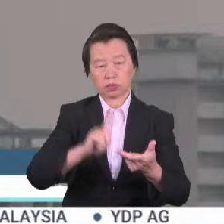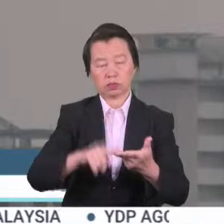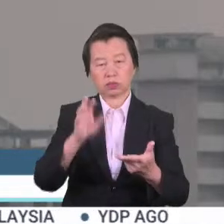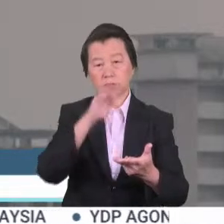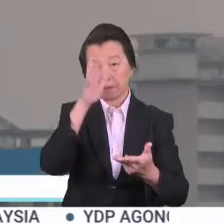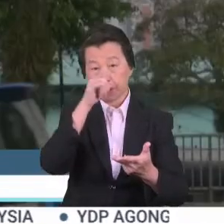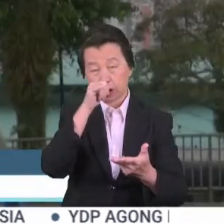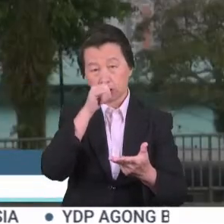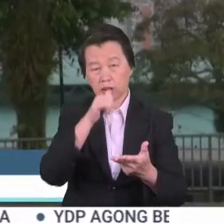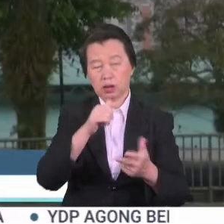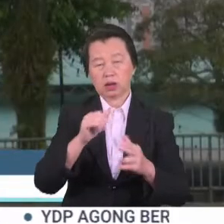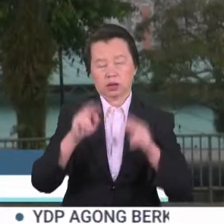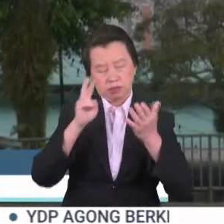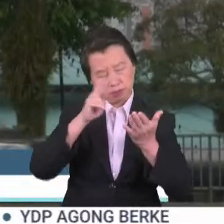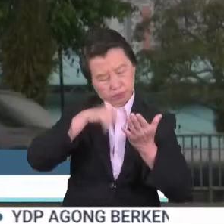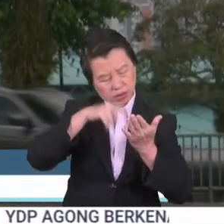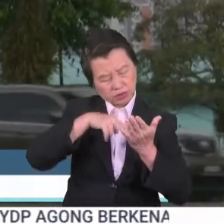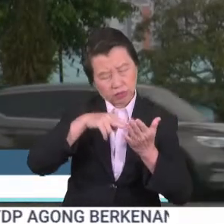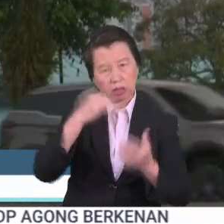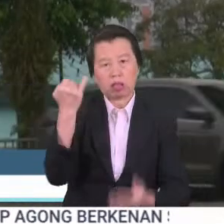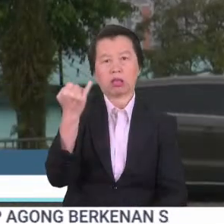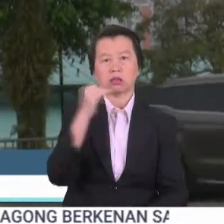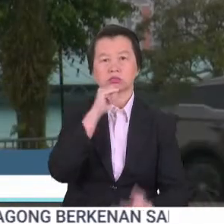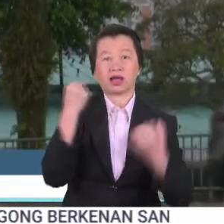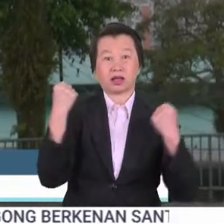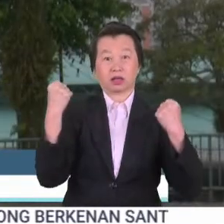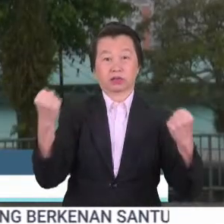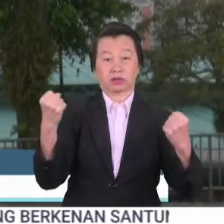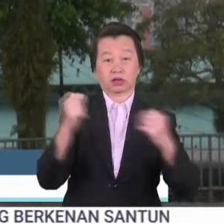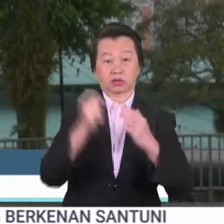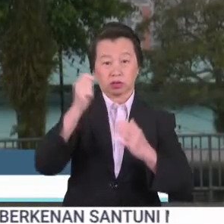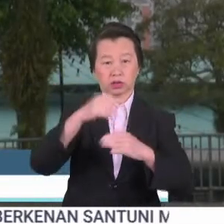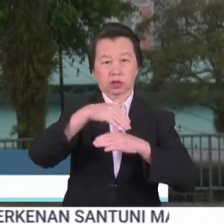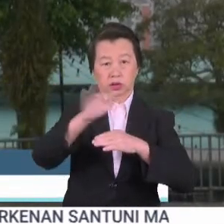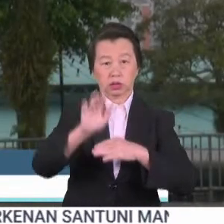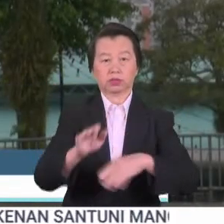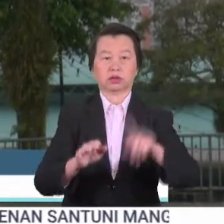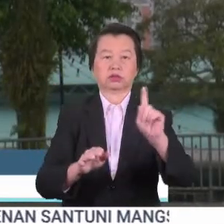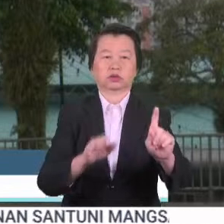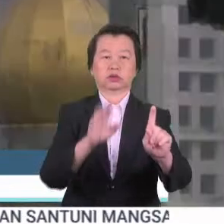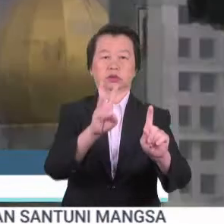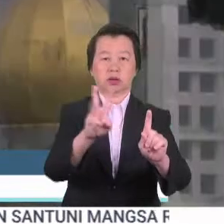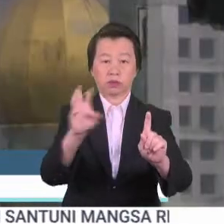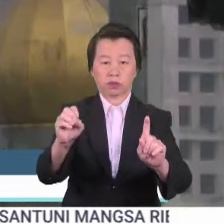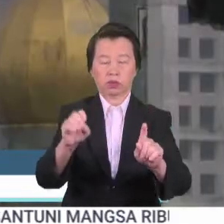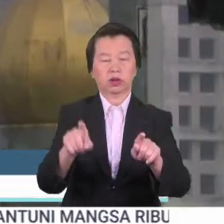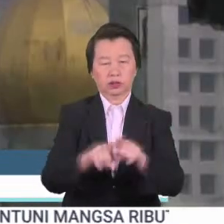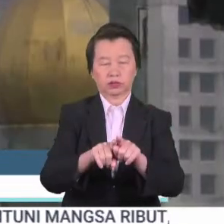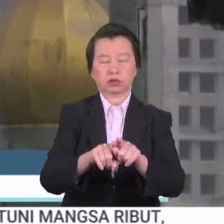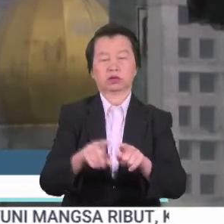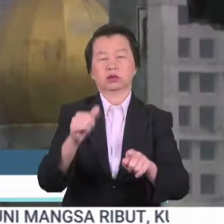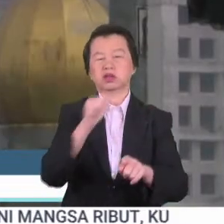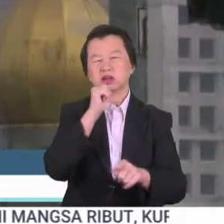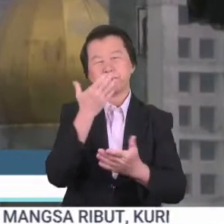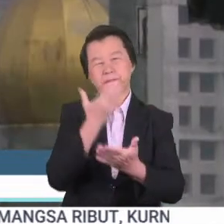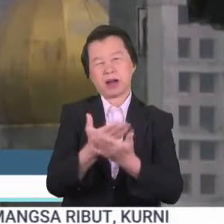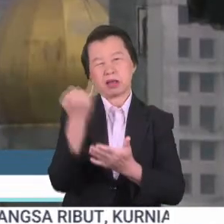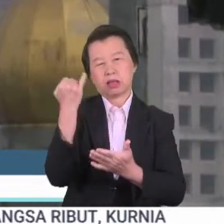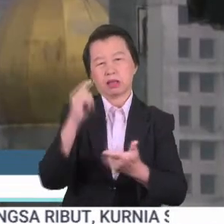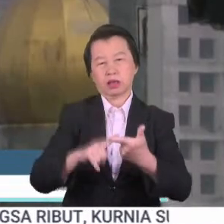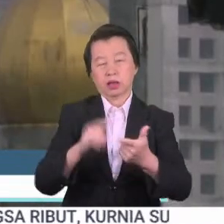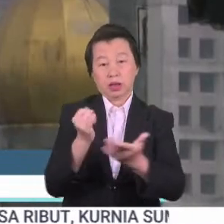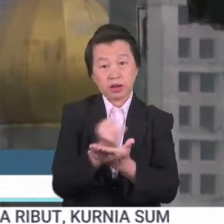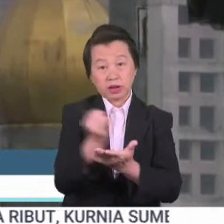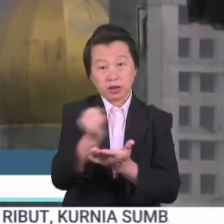Melaka mencatatkan bacaan Ipu tidak sihat tertinggi iaitu lebih 160 turut mereikutkan Ipu tidak sihat adalah